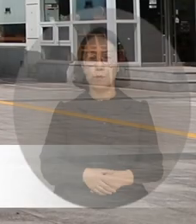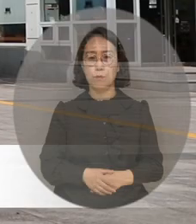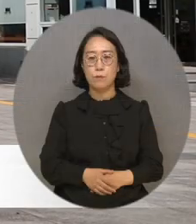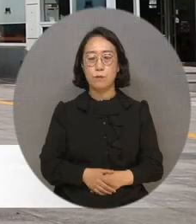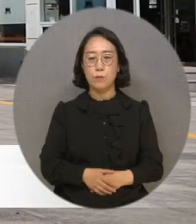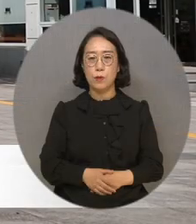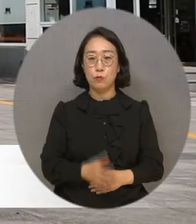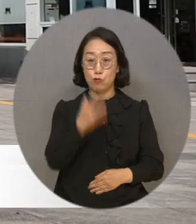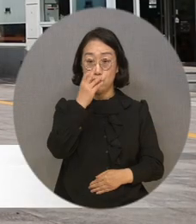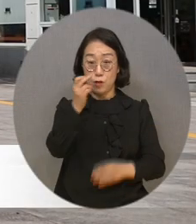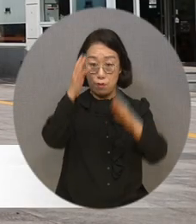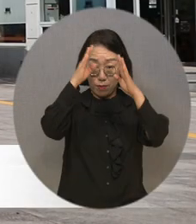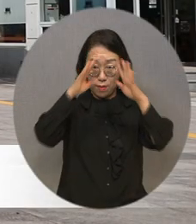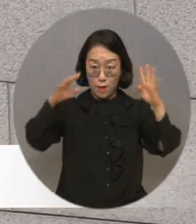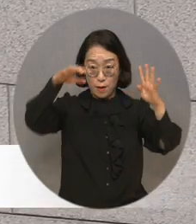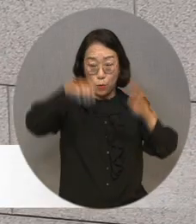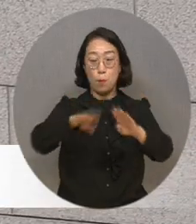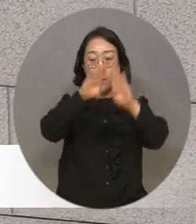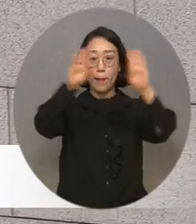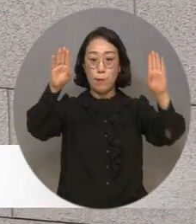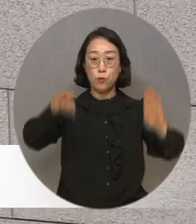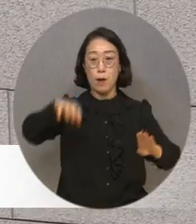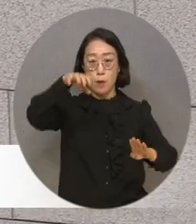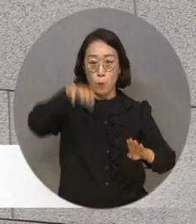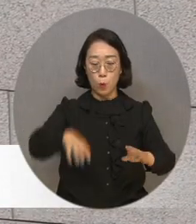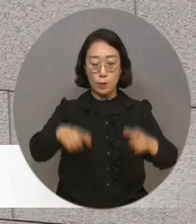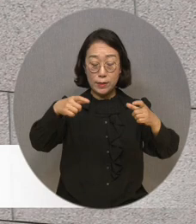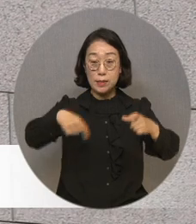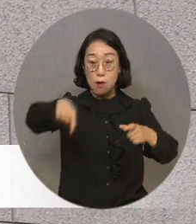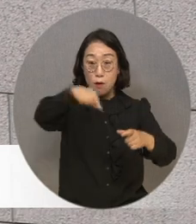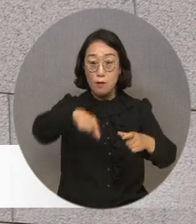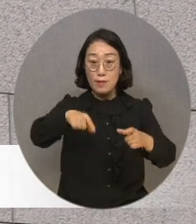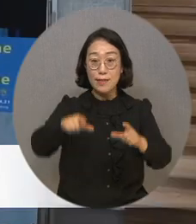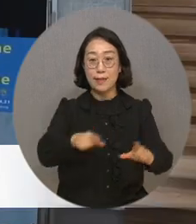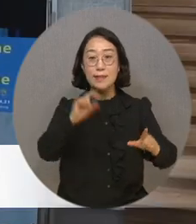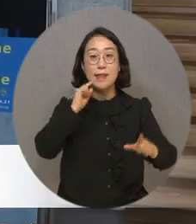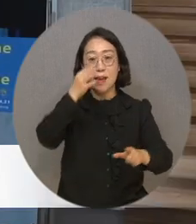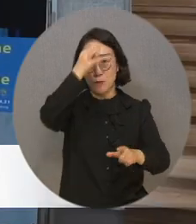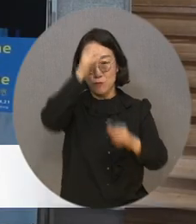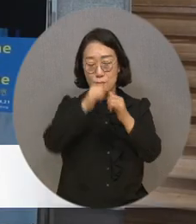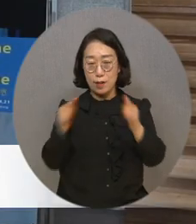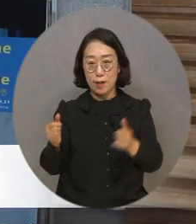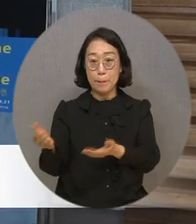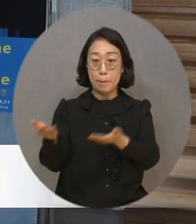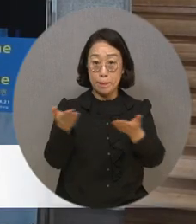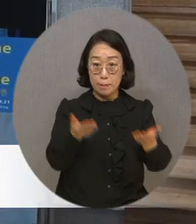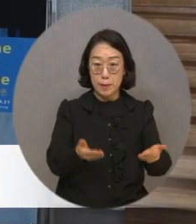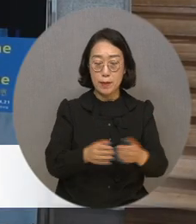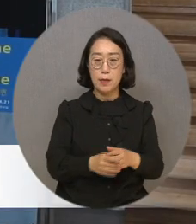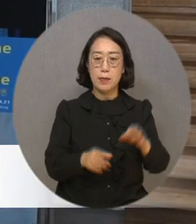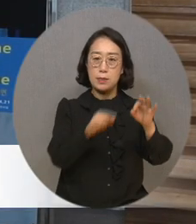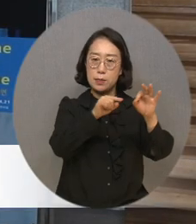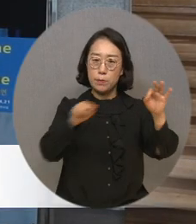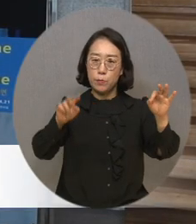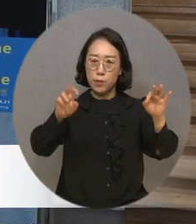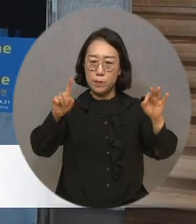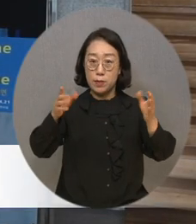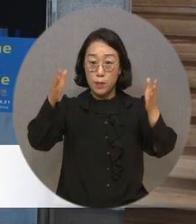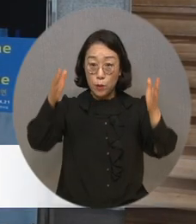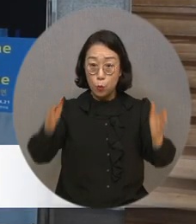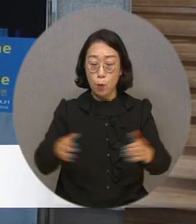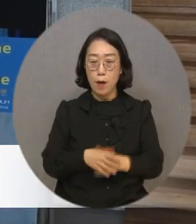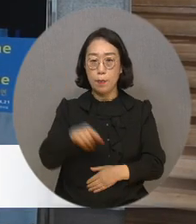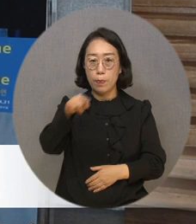국립 순천대학교 박물관에서는 지역 예술인을 위한 특별 전시로 지난 10일부터 21일까지